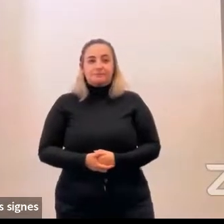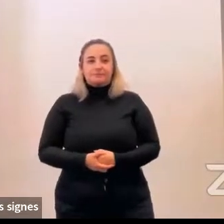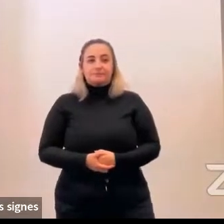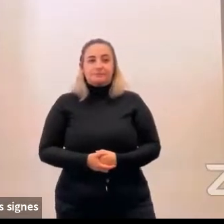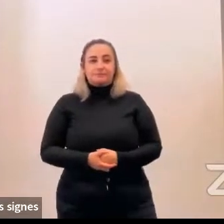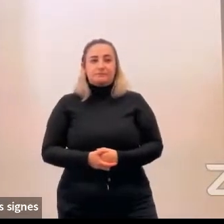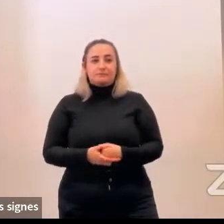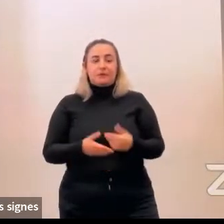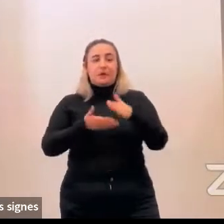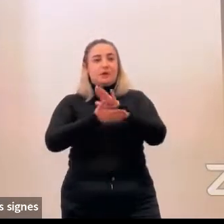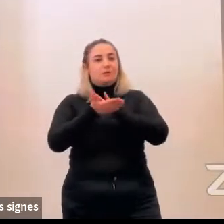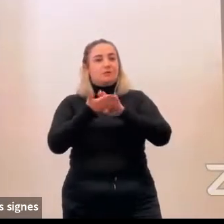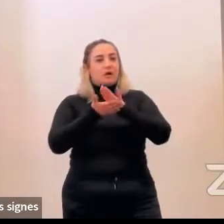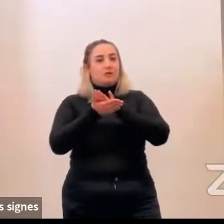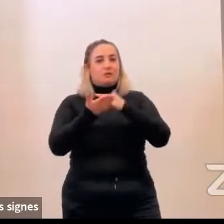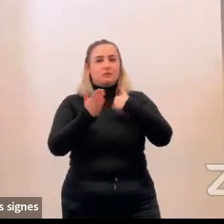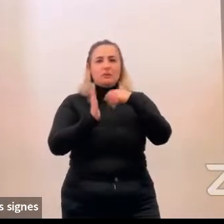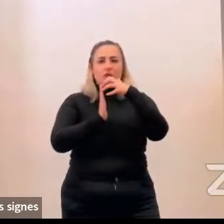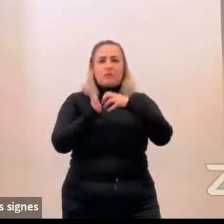J'avais une délibération